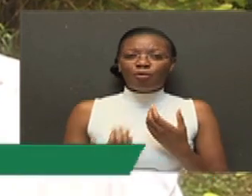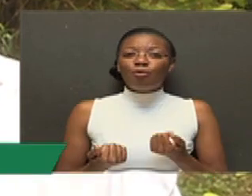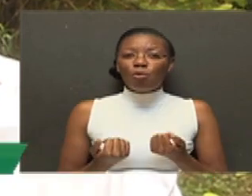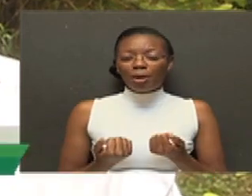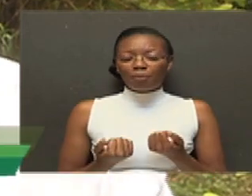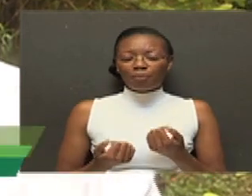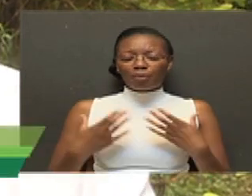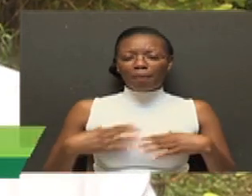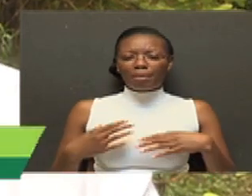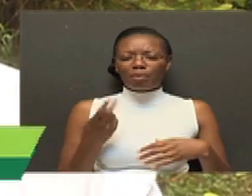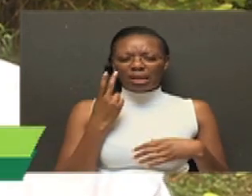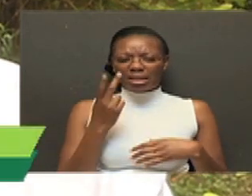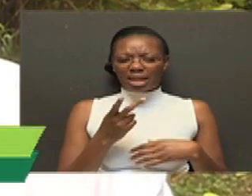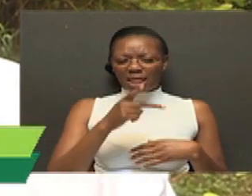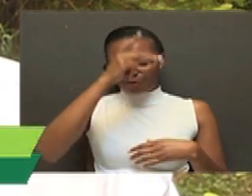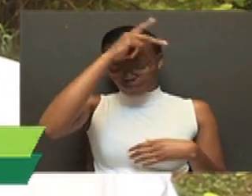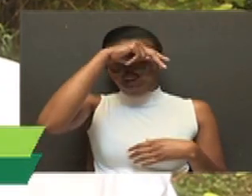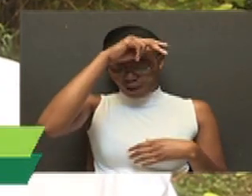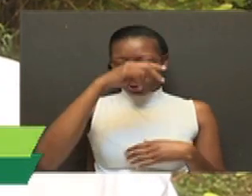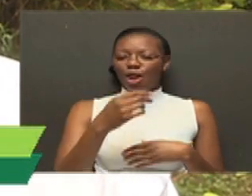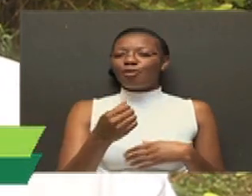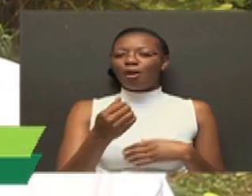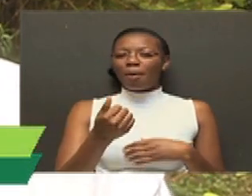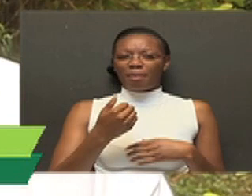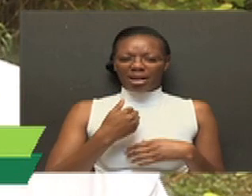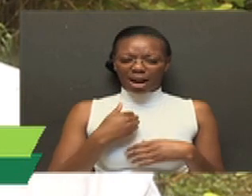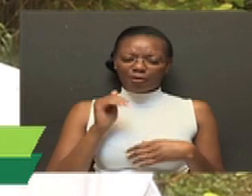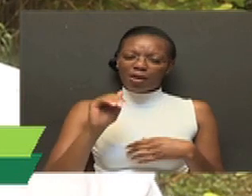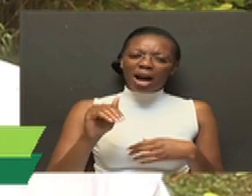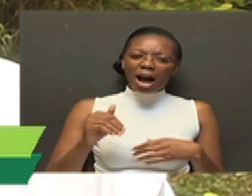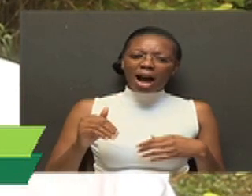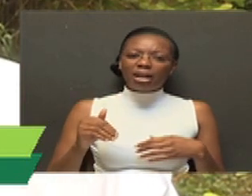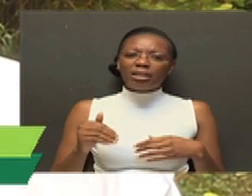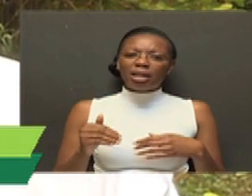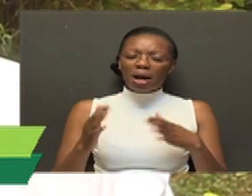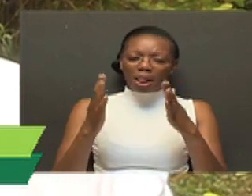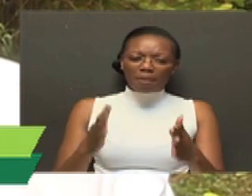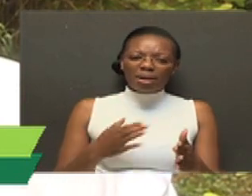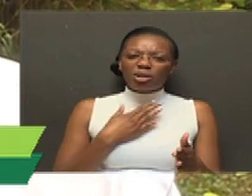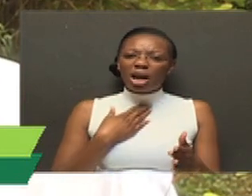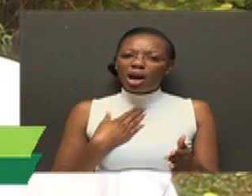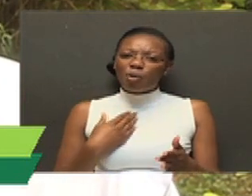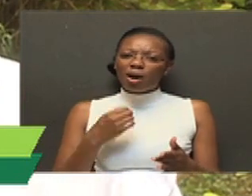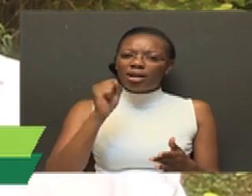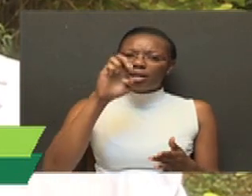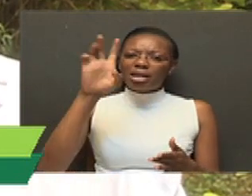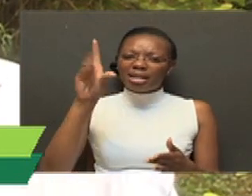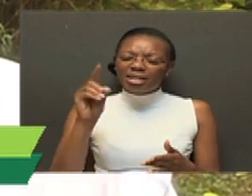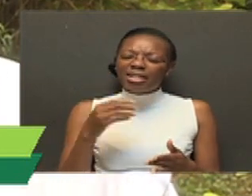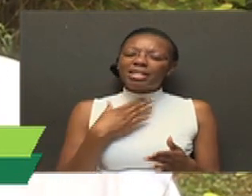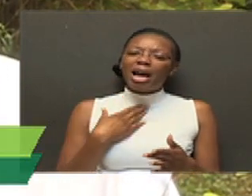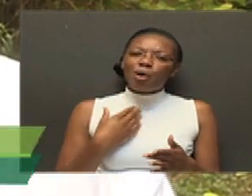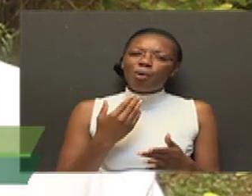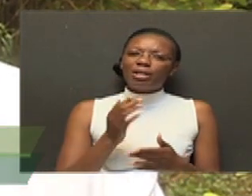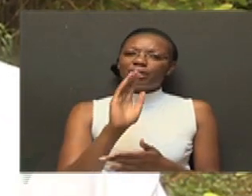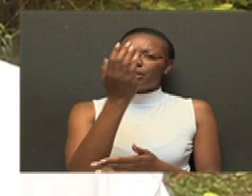university. Kwa hivyo watafikiria ni pesa mnatengeneza ama research. Kwa hivyo farmers kwanza wataresist, wanataka wauzie. Na labda mti moja